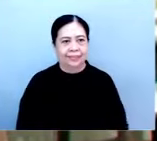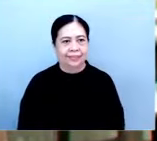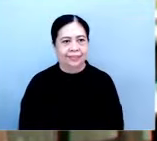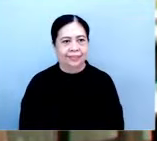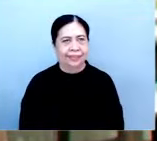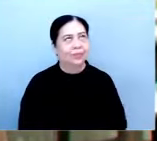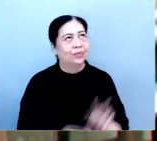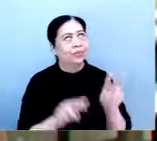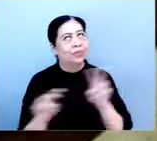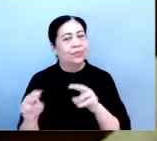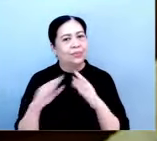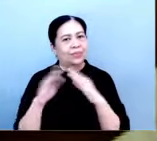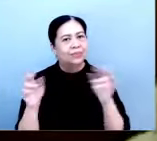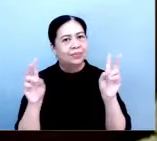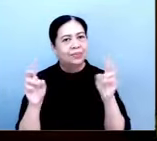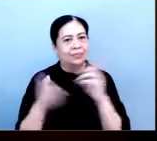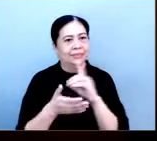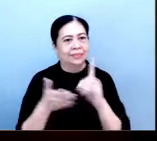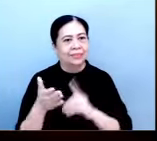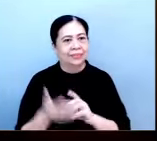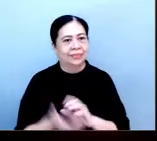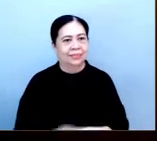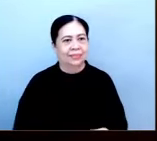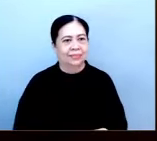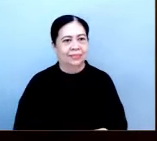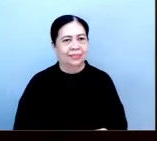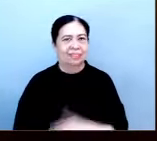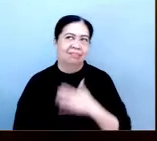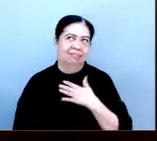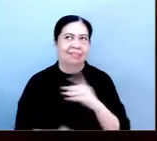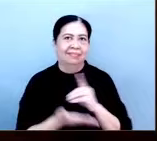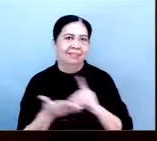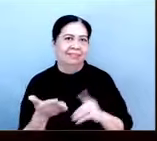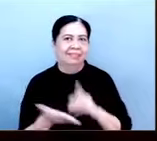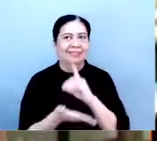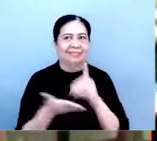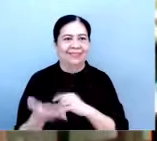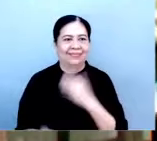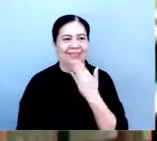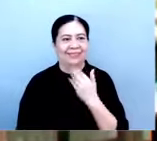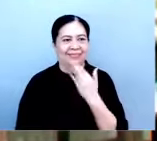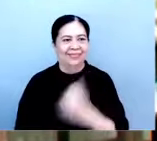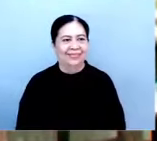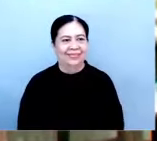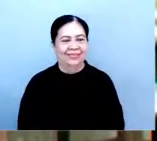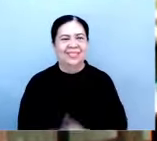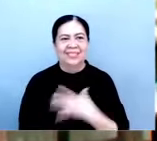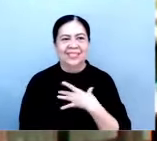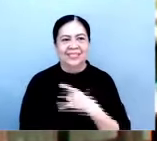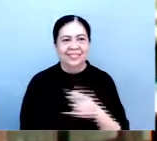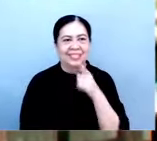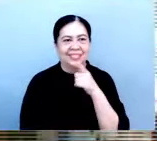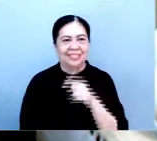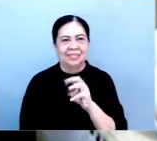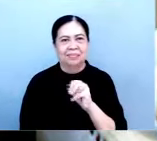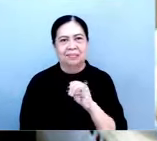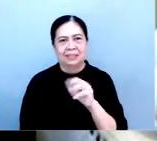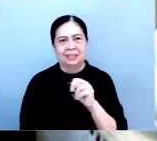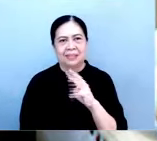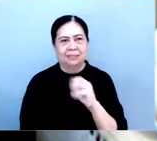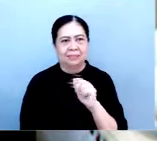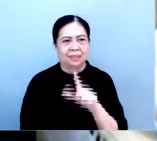ng house mo, anong tawag sa design? Design ko, design ni Sugar. Hindi, gusto ko kasi parang minimal lang, white lang,